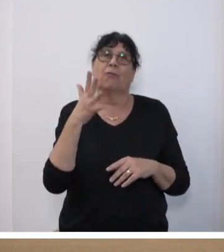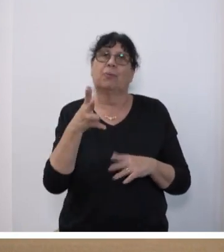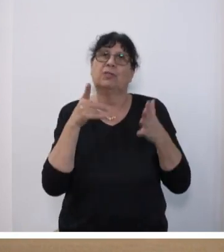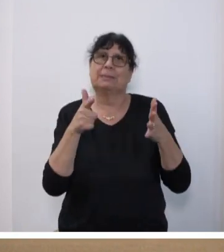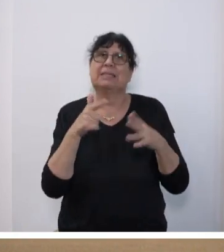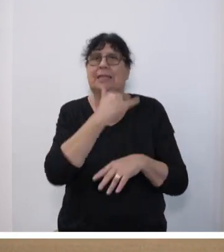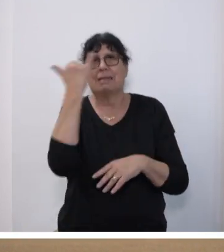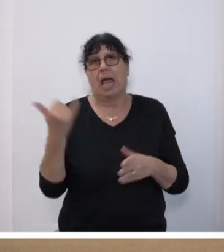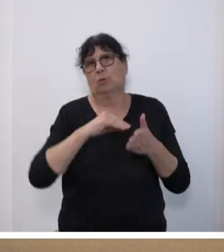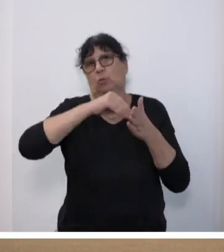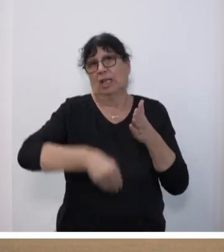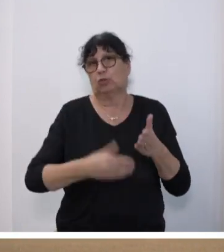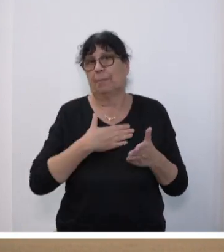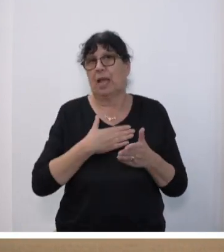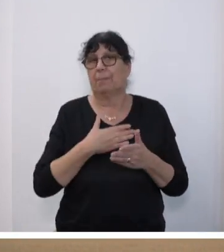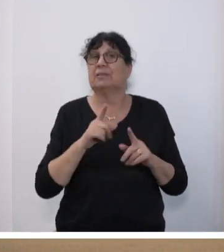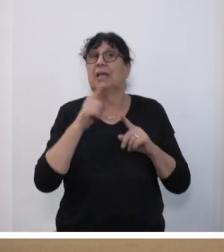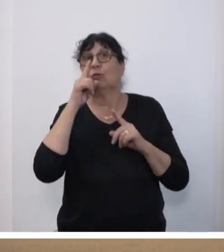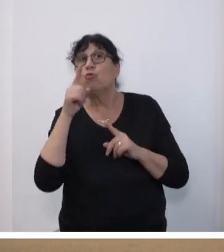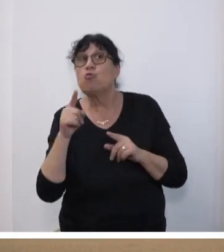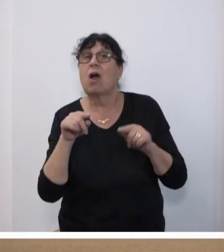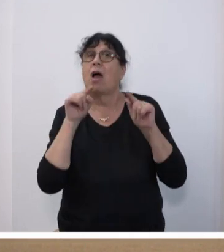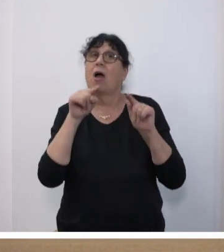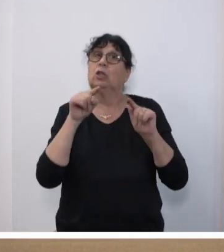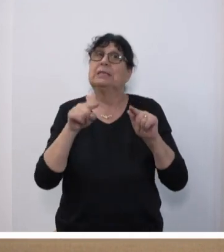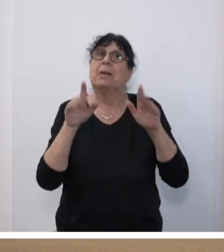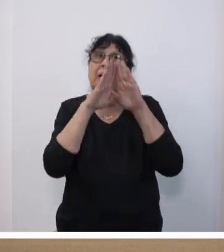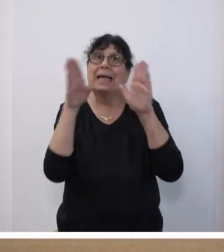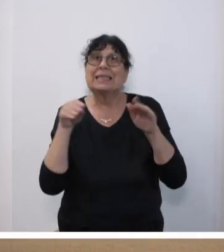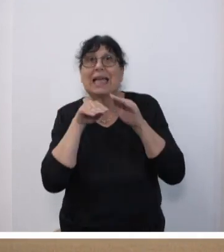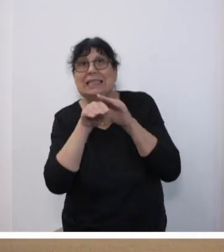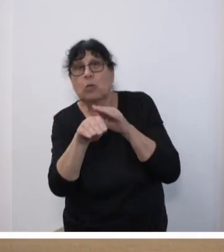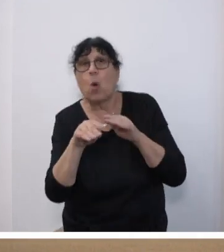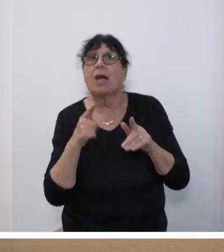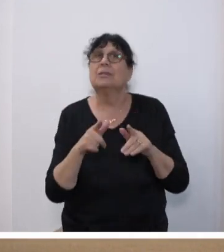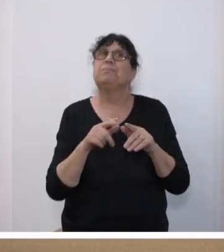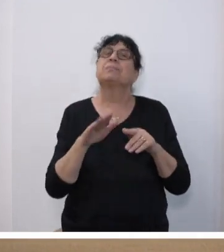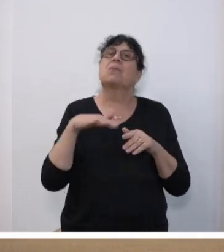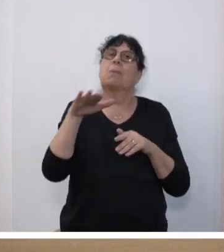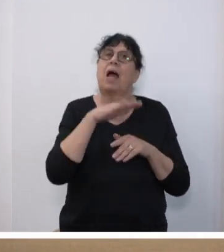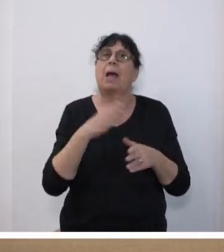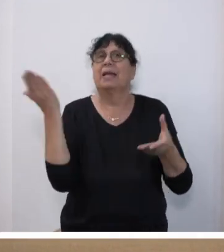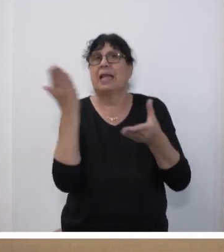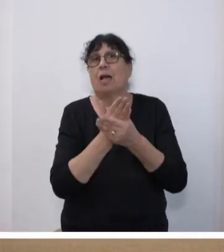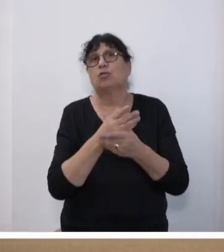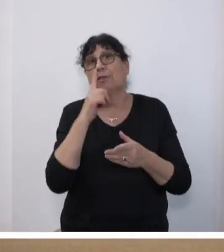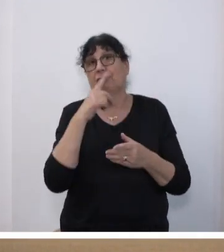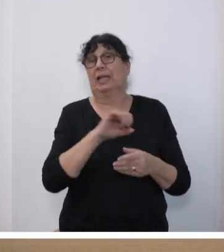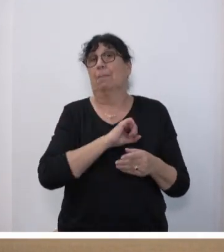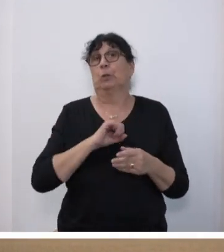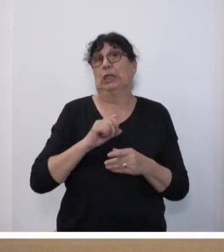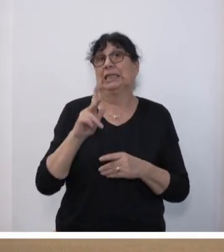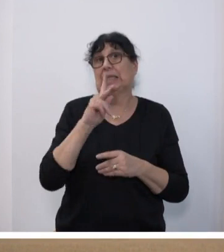Jahren unterschrieben haben, die nur aus dem Tresor des Parlamentsarchivs geholt wird, wenn der Bundeskanzler oder der